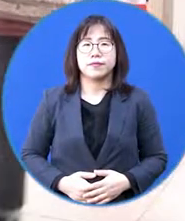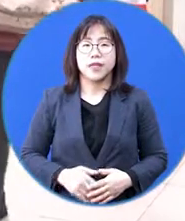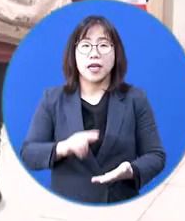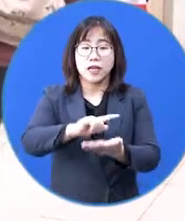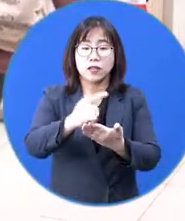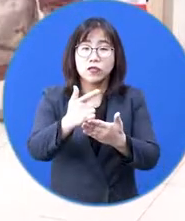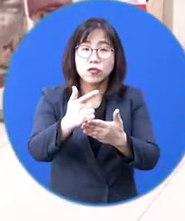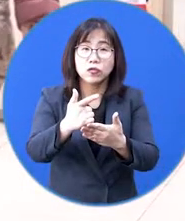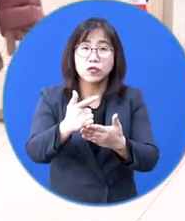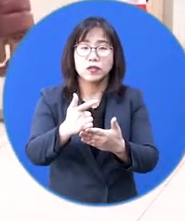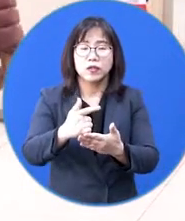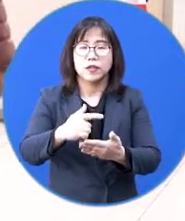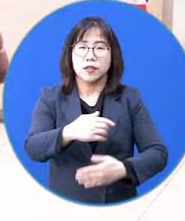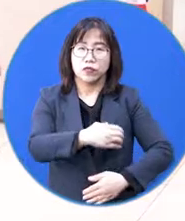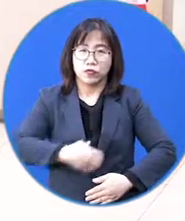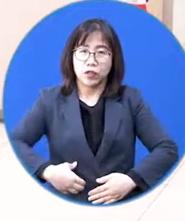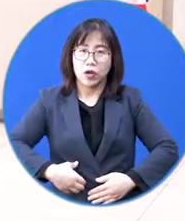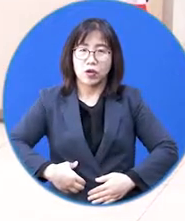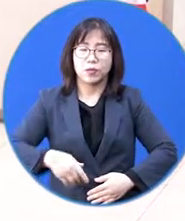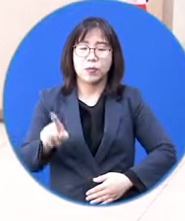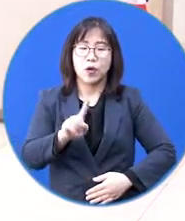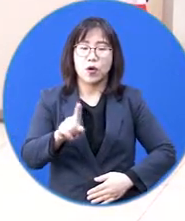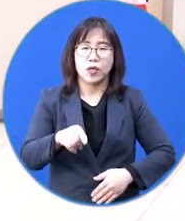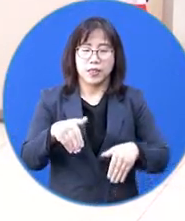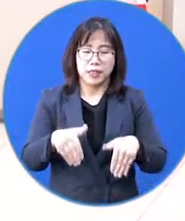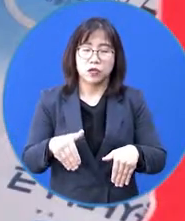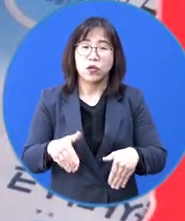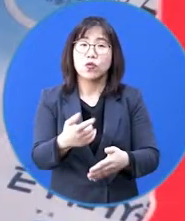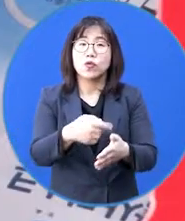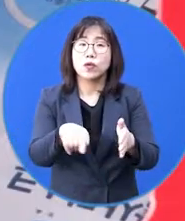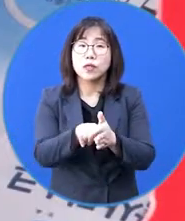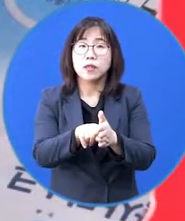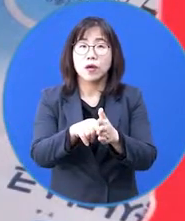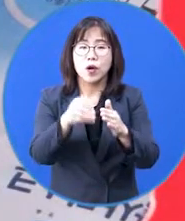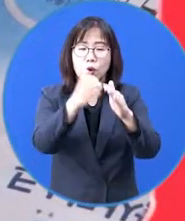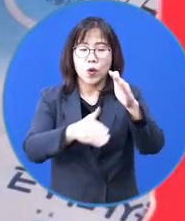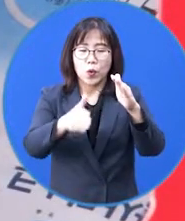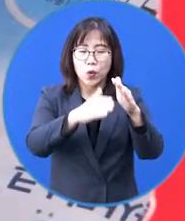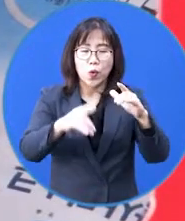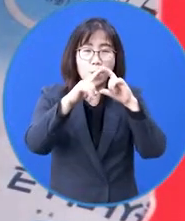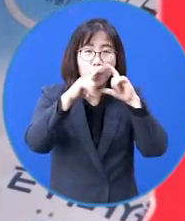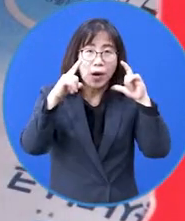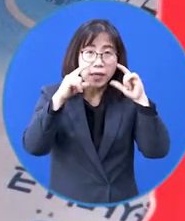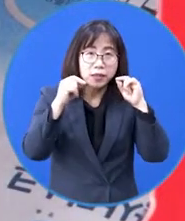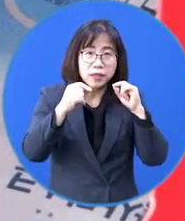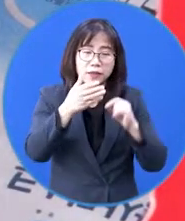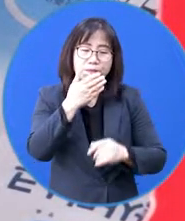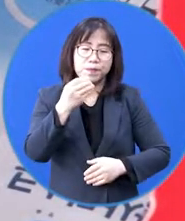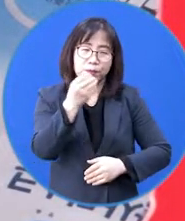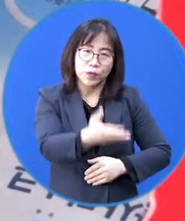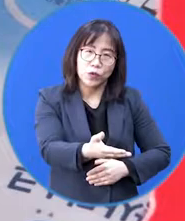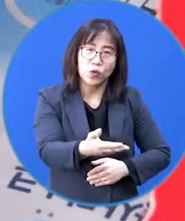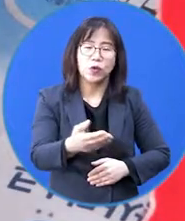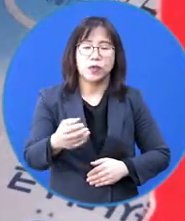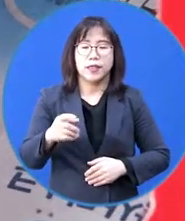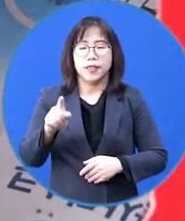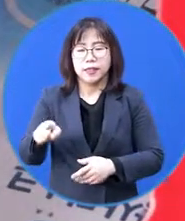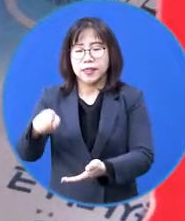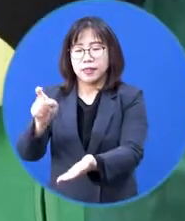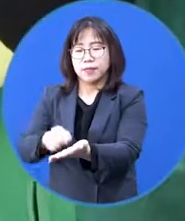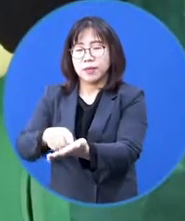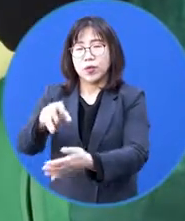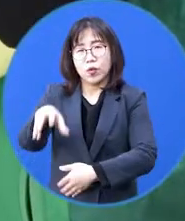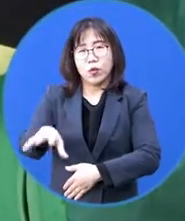계획입니다. 강서구 소속 공무원과 참여희망 구민들에게도 보유 중인 보건용 마스크를 기부받아